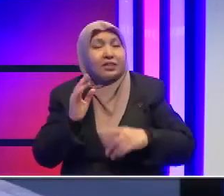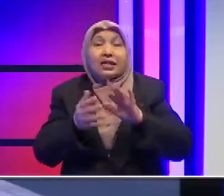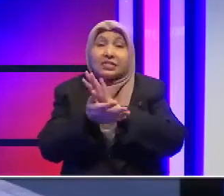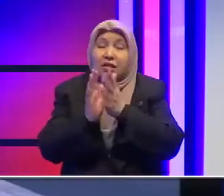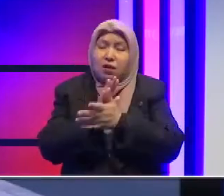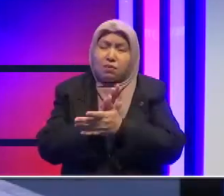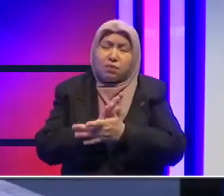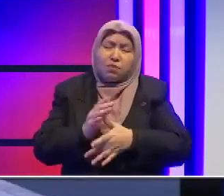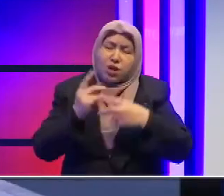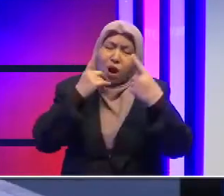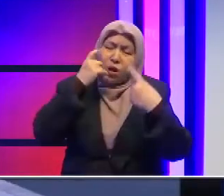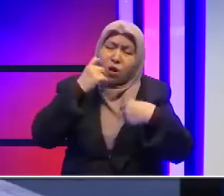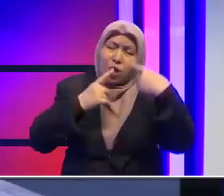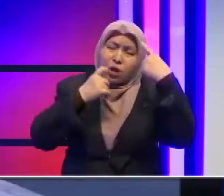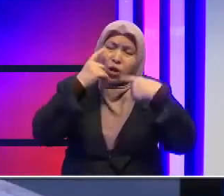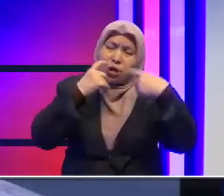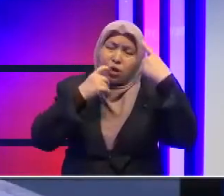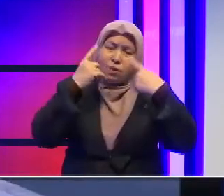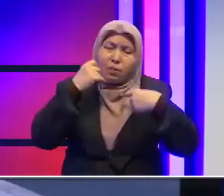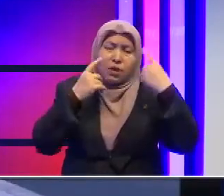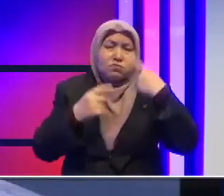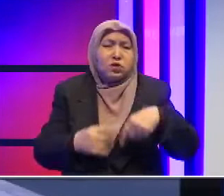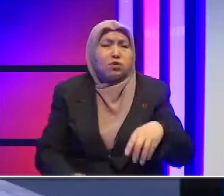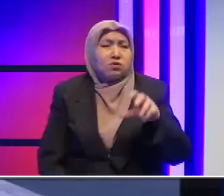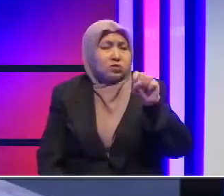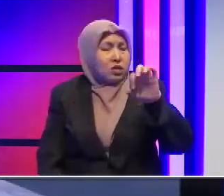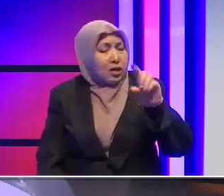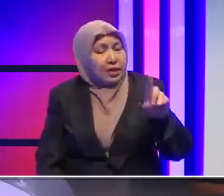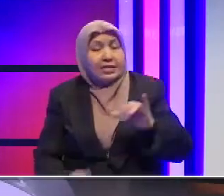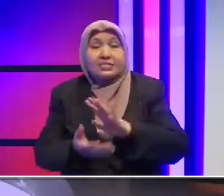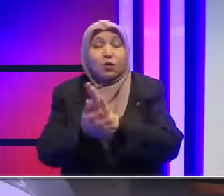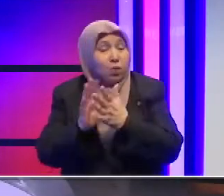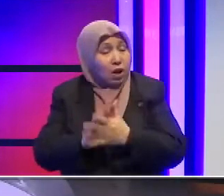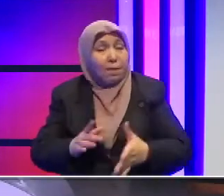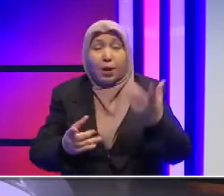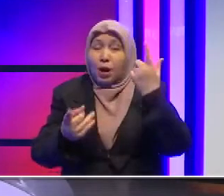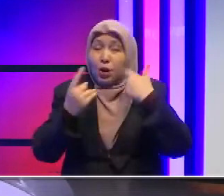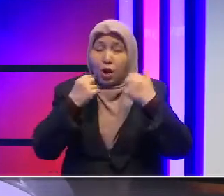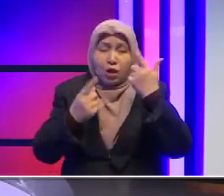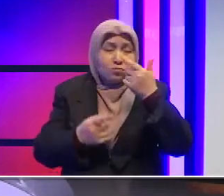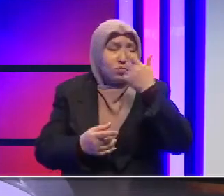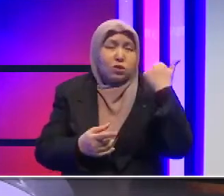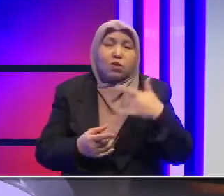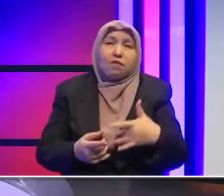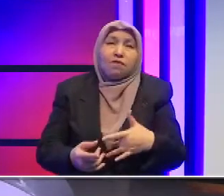kematian Sayyidina Uthman radhiyallahu taala anhu, dia menyatakan tamanna kitaballahi awwal lailatin